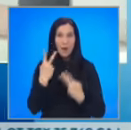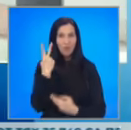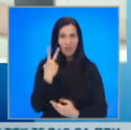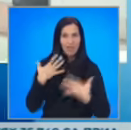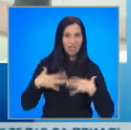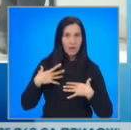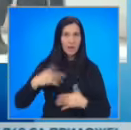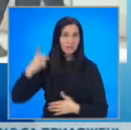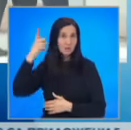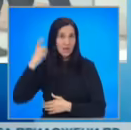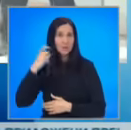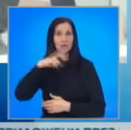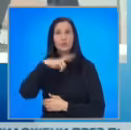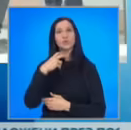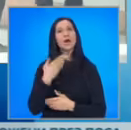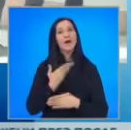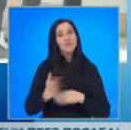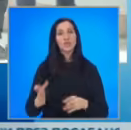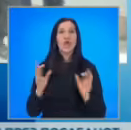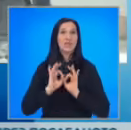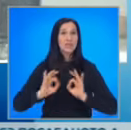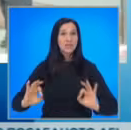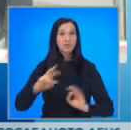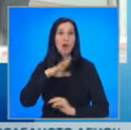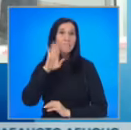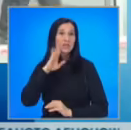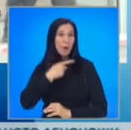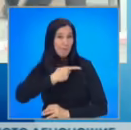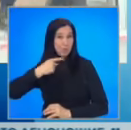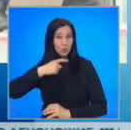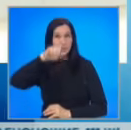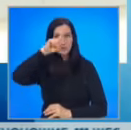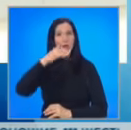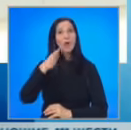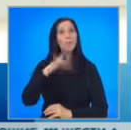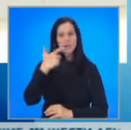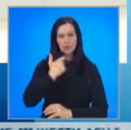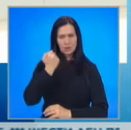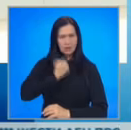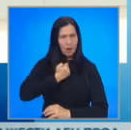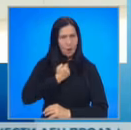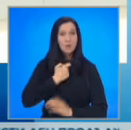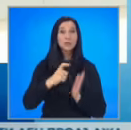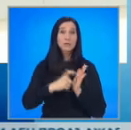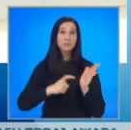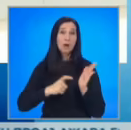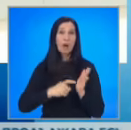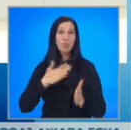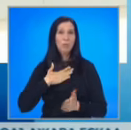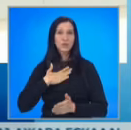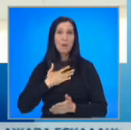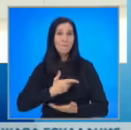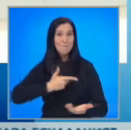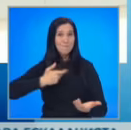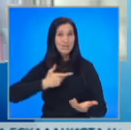сигнализирал полицията. Вече е изяснено, че мъжът е прострелял жената, а след това се е самоубил с законно притежаван